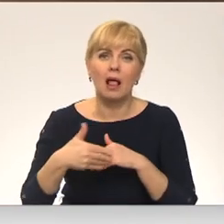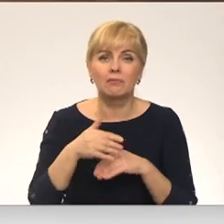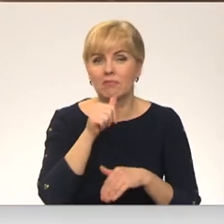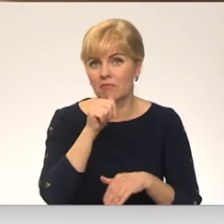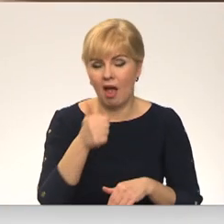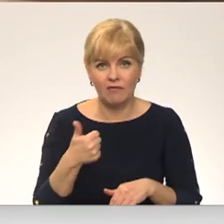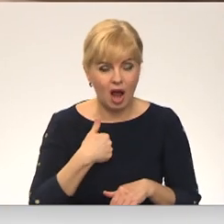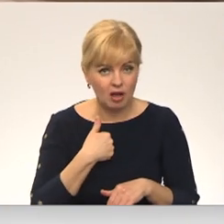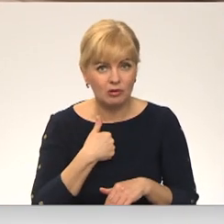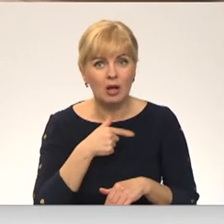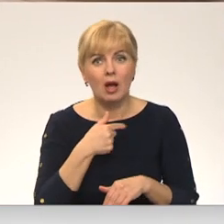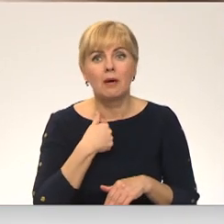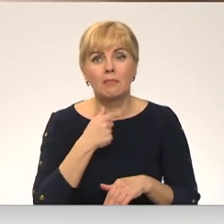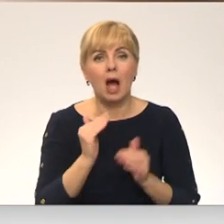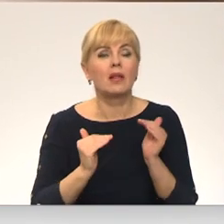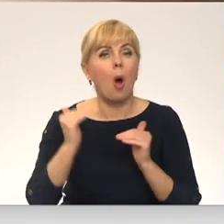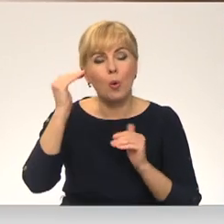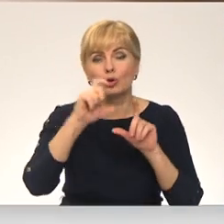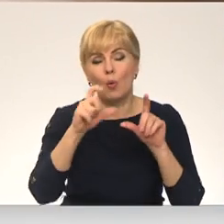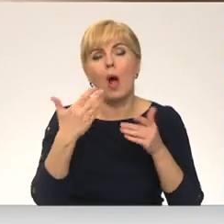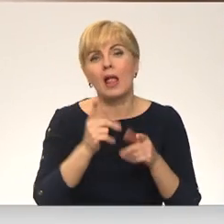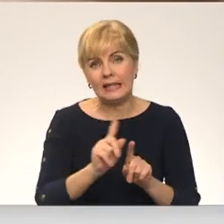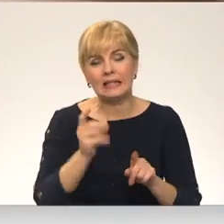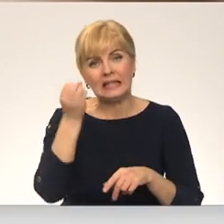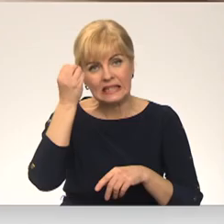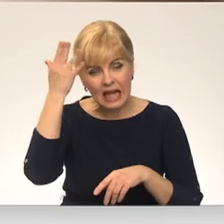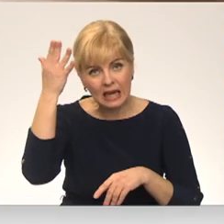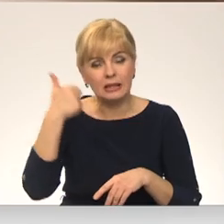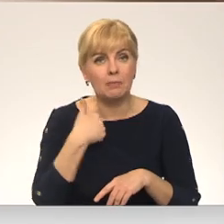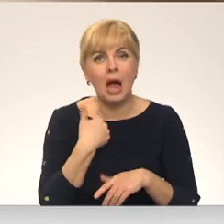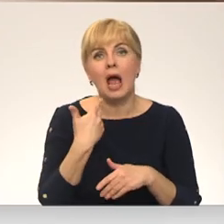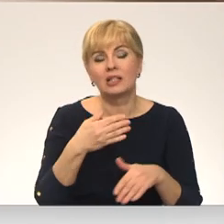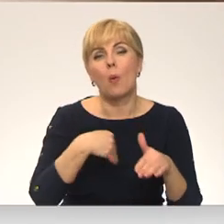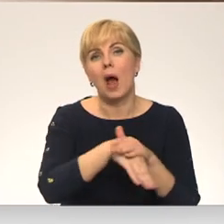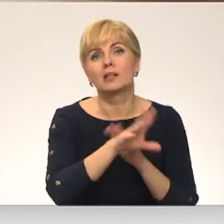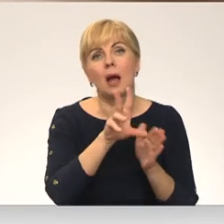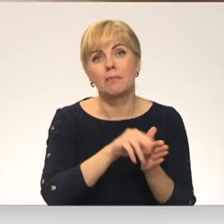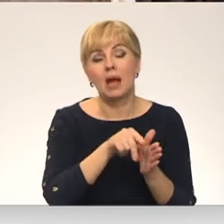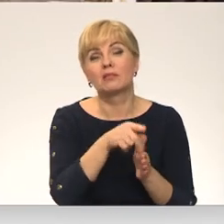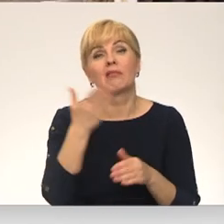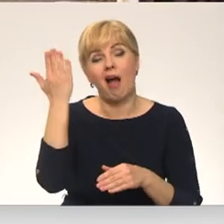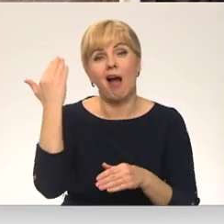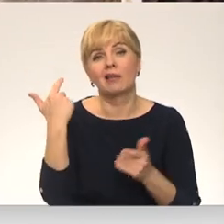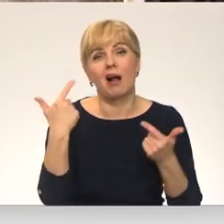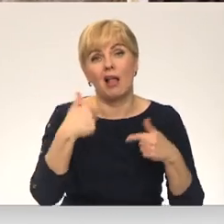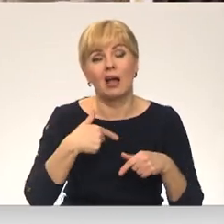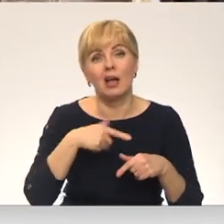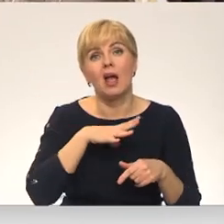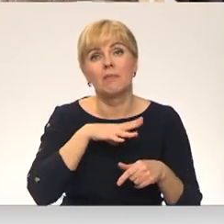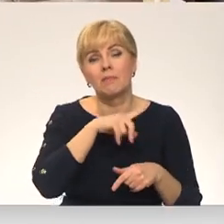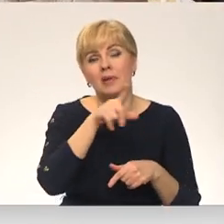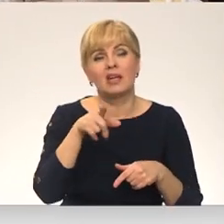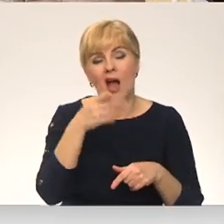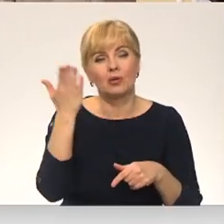Nē, lai gan man ir augstskolas izglītība, un... bet es aizgāju pensijā tanī laikā, kad visi juklaiki